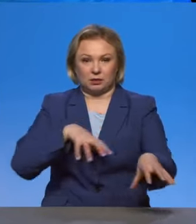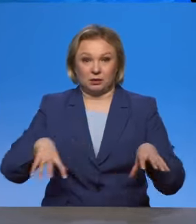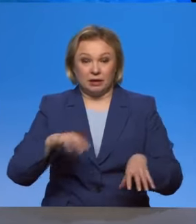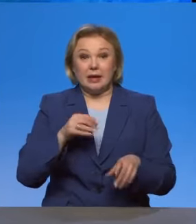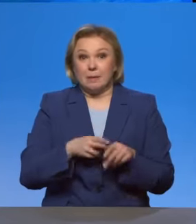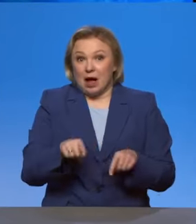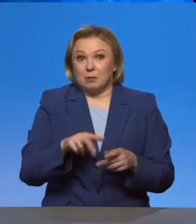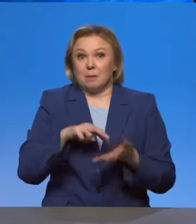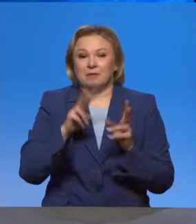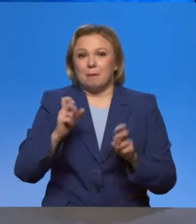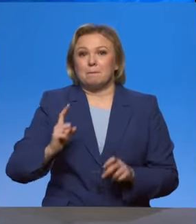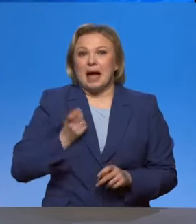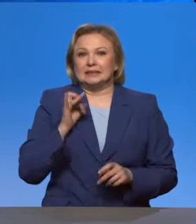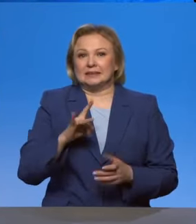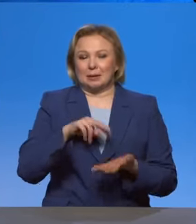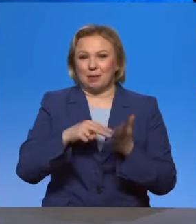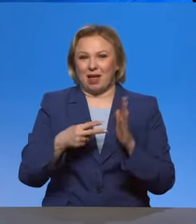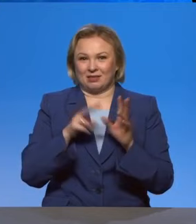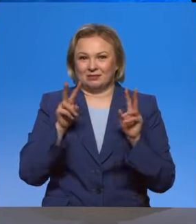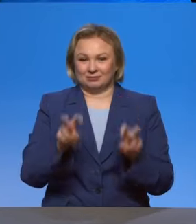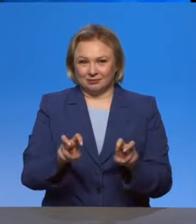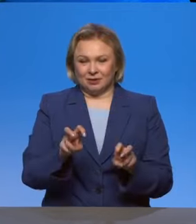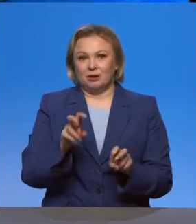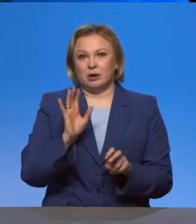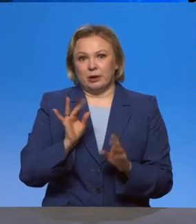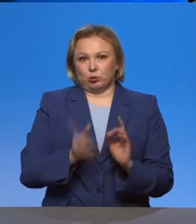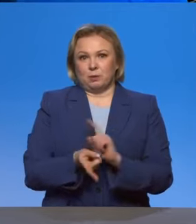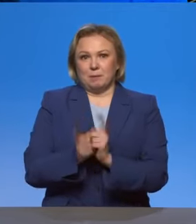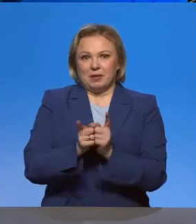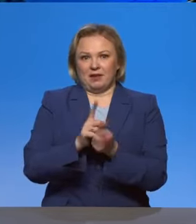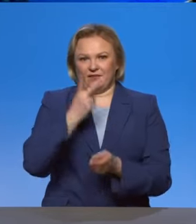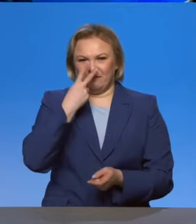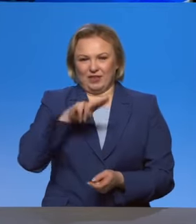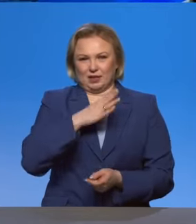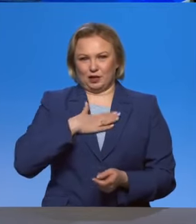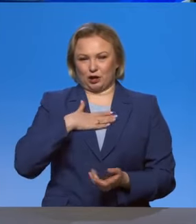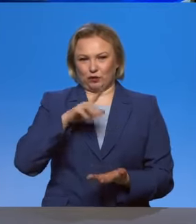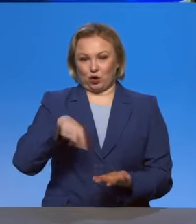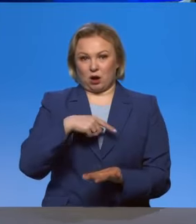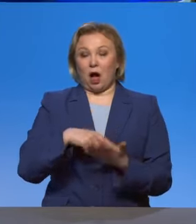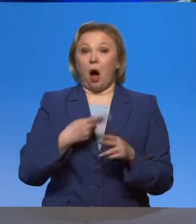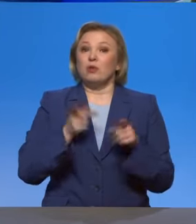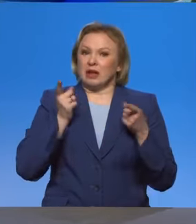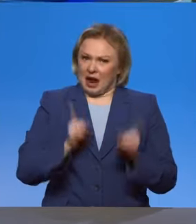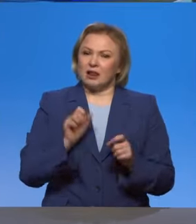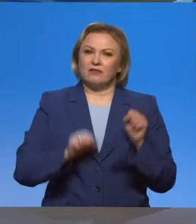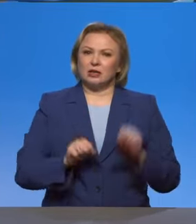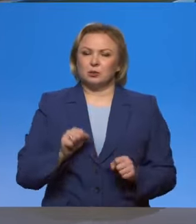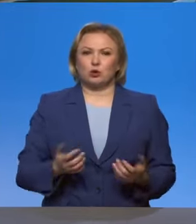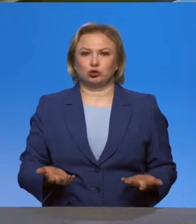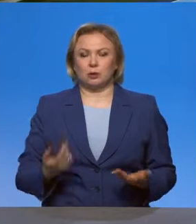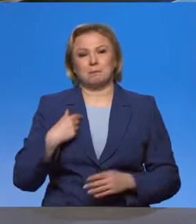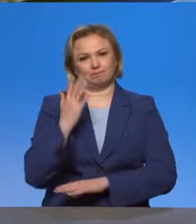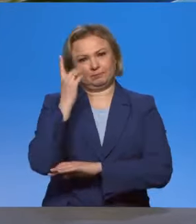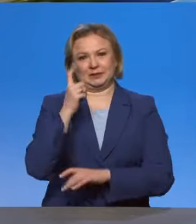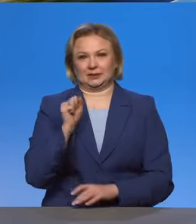по мастер-плану, да, как сегодня называют, стратегическому это мастер-плану. Это идеальный вариант развития? Идеальный, но он возможен. Без него на самом деле... Мы за него, да. Без него